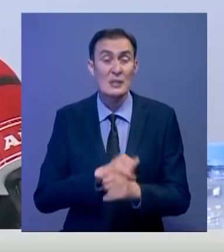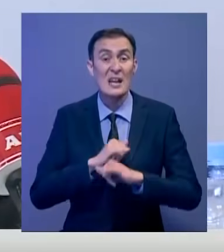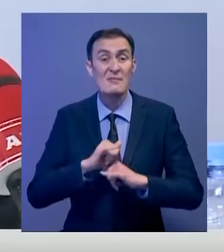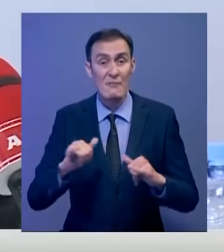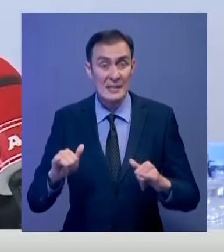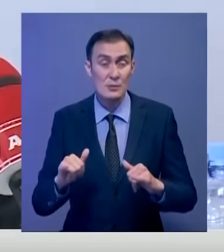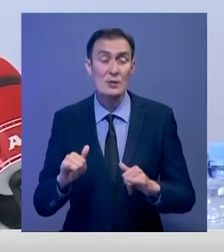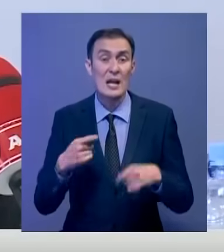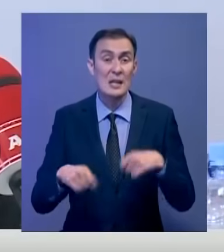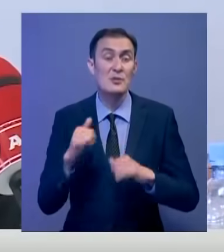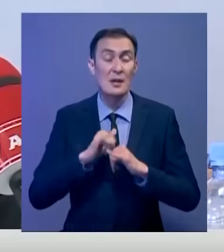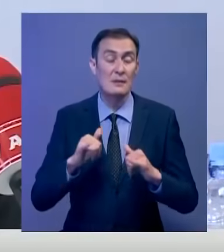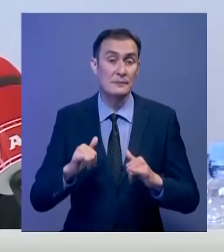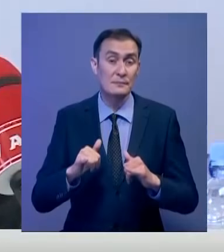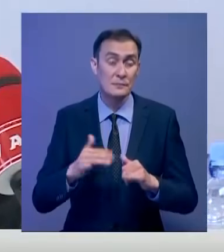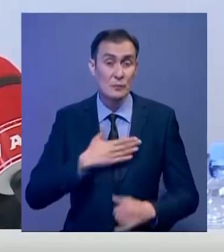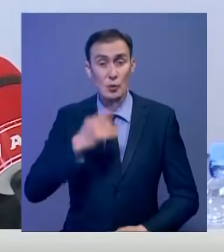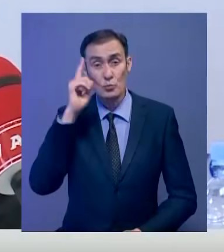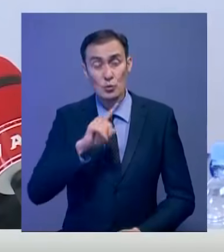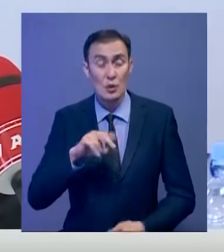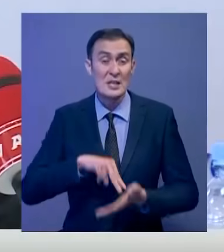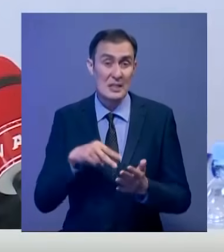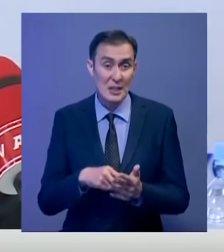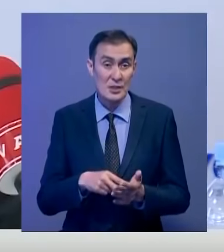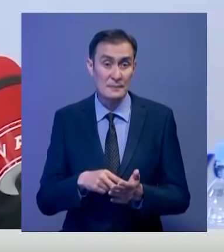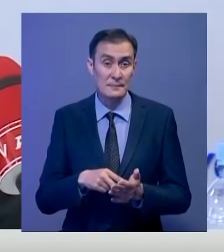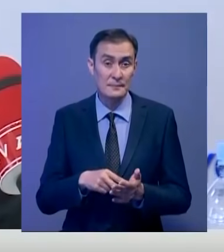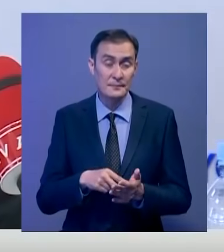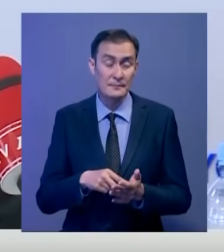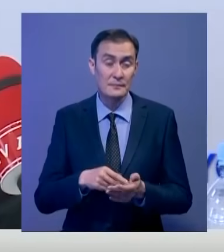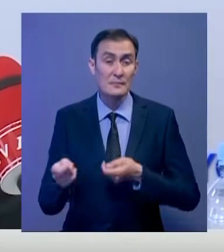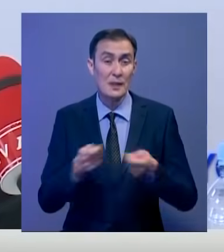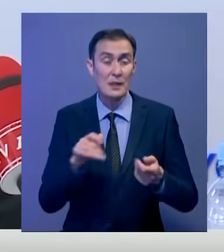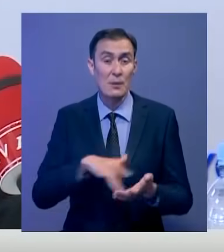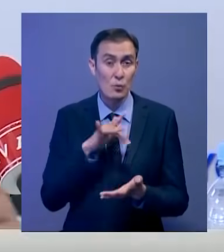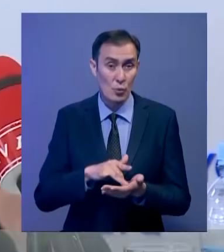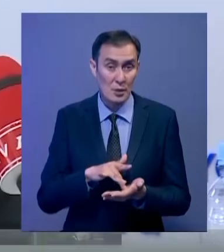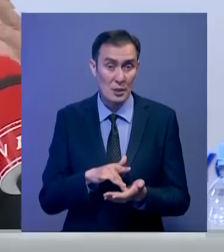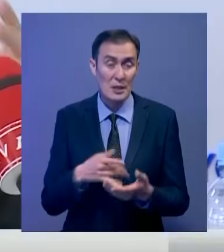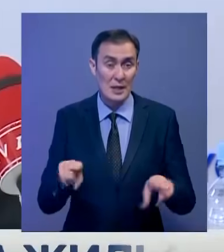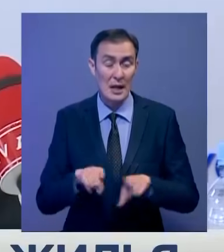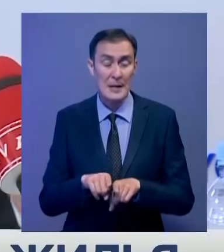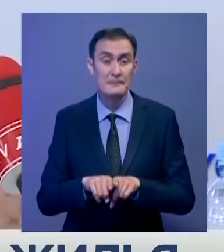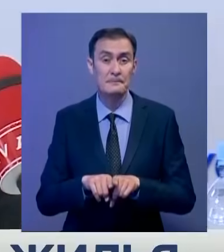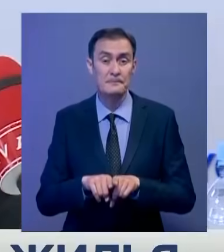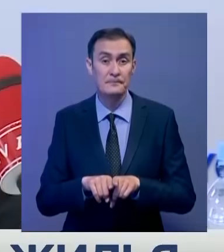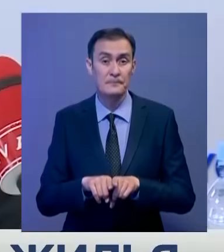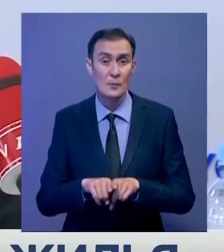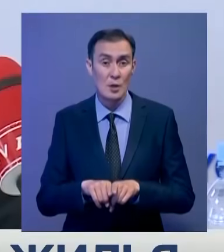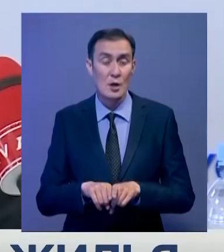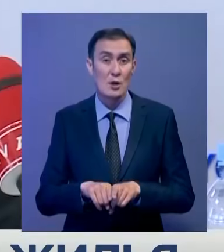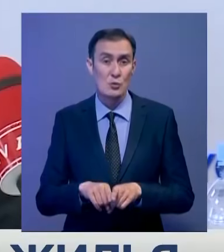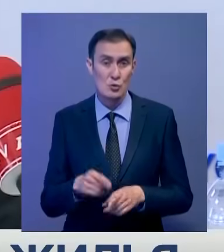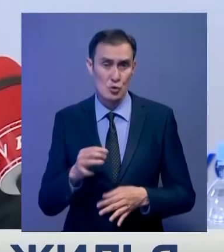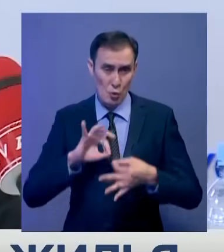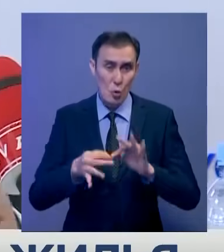он экономически растет. Я думаю, что задача поставлена акимом города просто такая, знаете, космическая, но